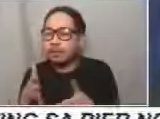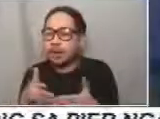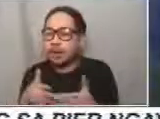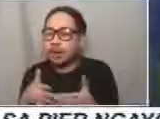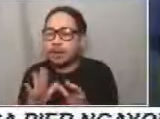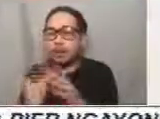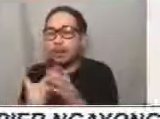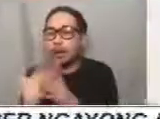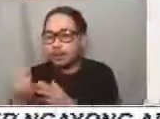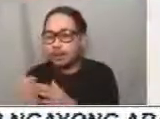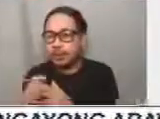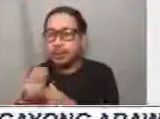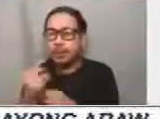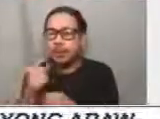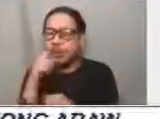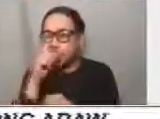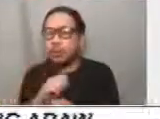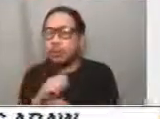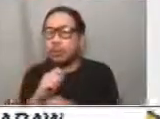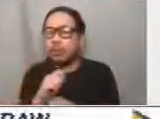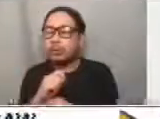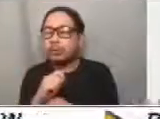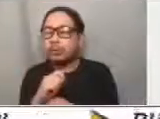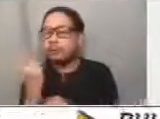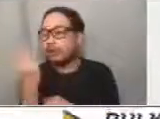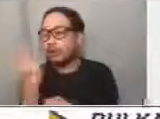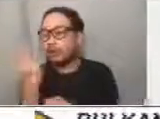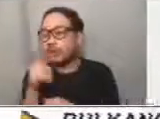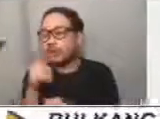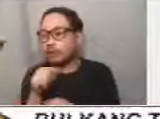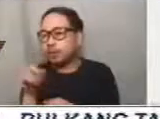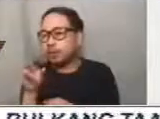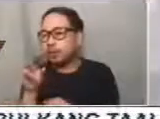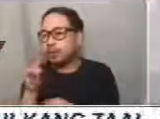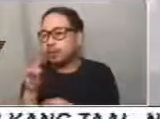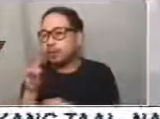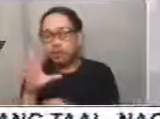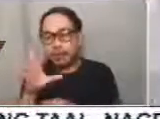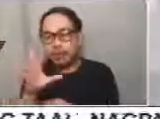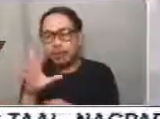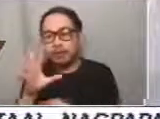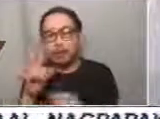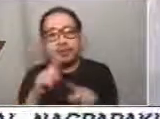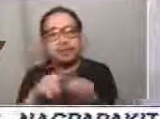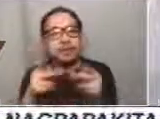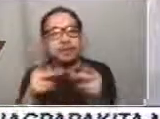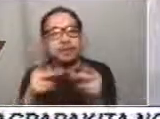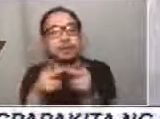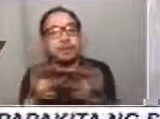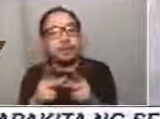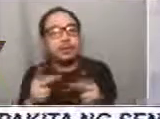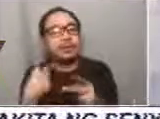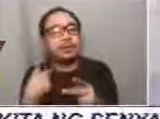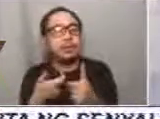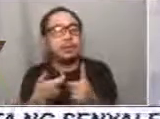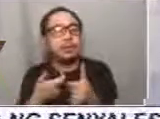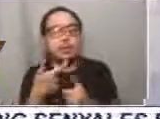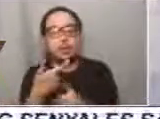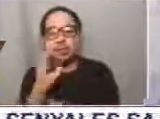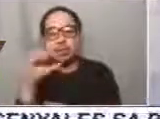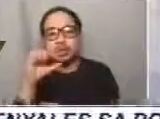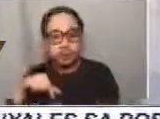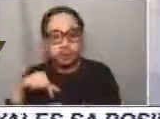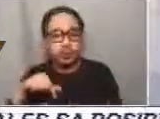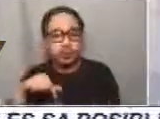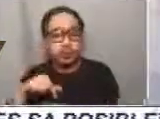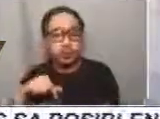ang kawalan ito dahil ang Pilipinas ay second fastest growing economy bago pumutok ang pandemya. Kaugnay nito, muling